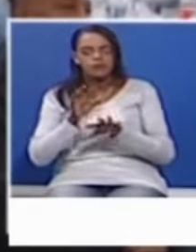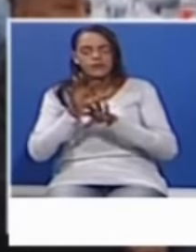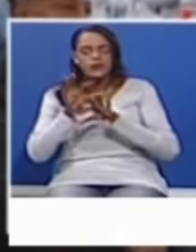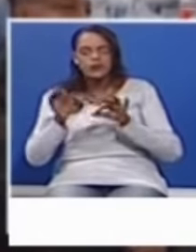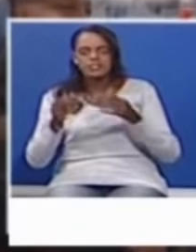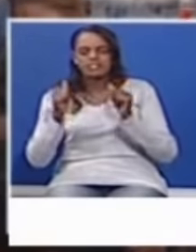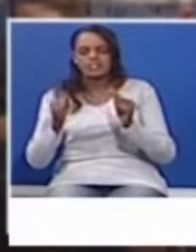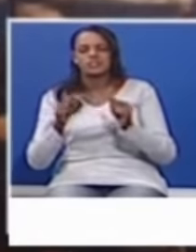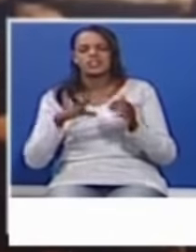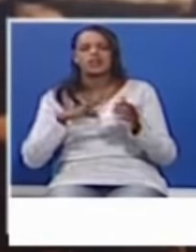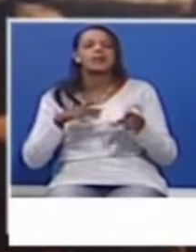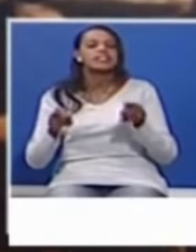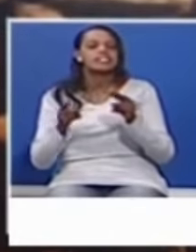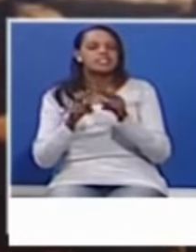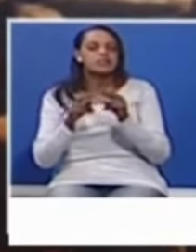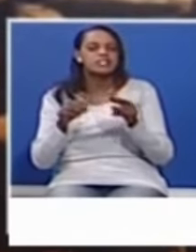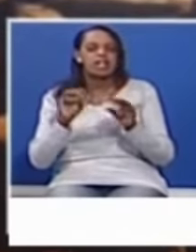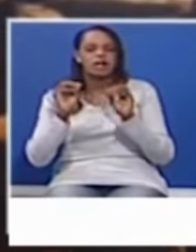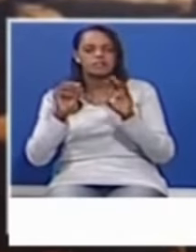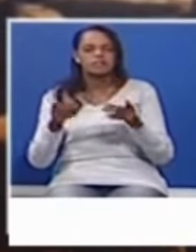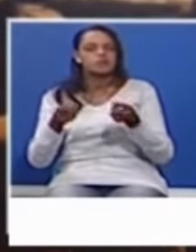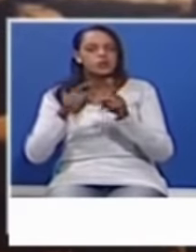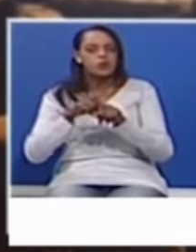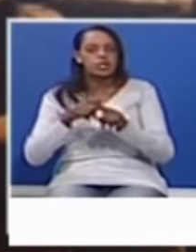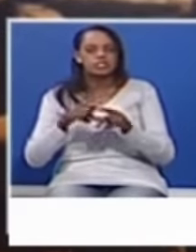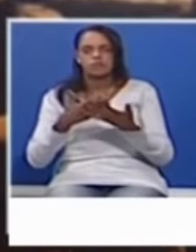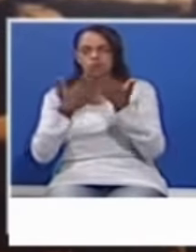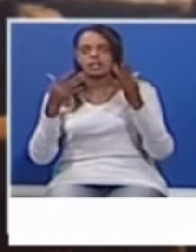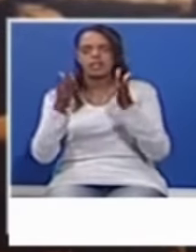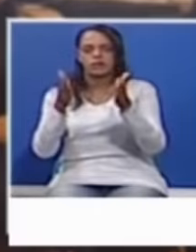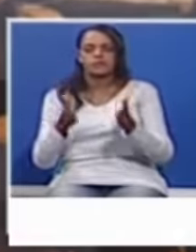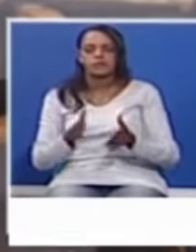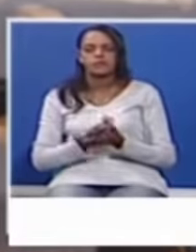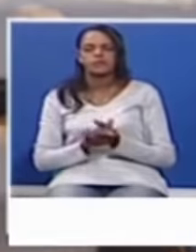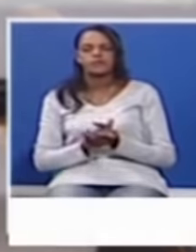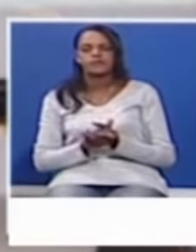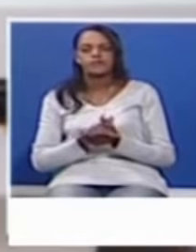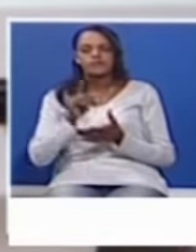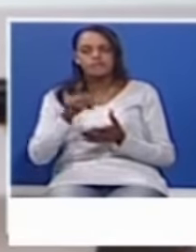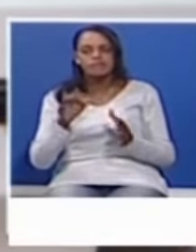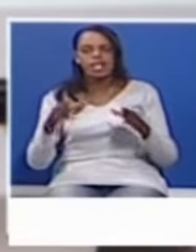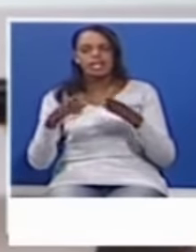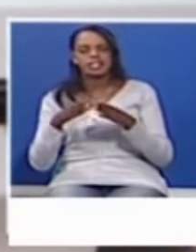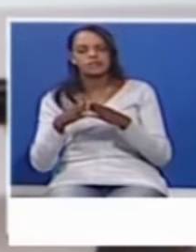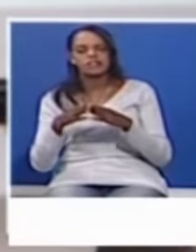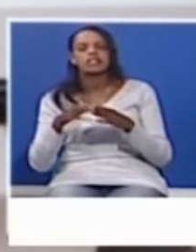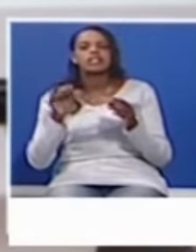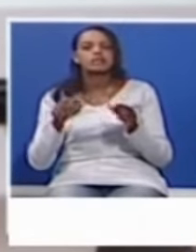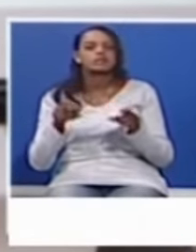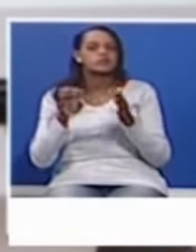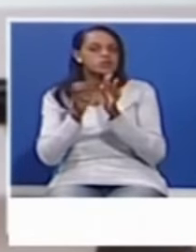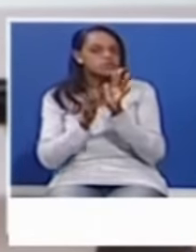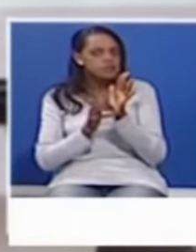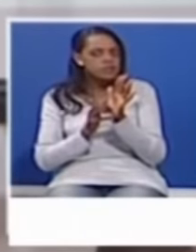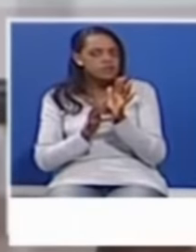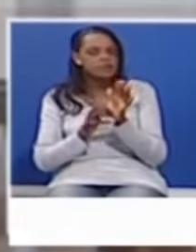ክህሉ ዝግባእ ጥቡቕ ርክብን ናይ ሓበሬታን ምልዋጥን መብርሂ ኣቕሪቦም ኣብቲ ኣኼባ ኣብ ዝቐረቡ